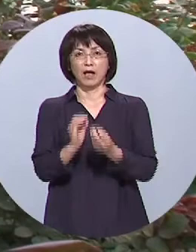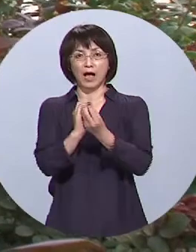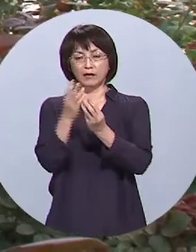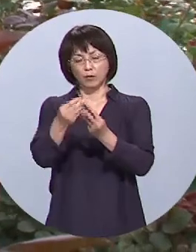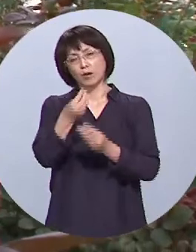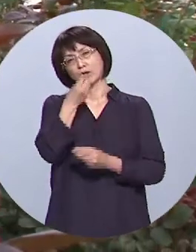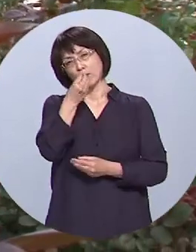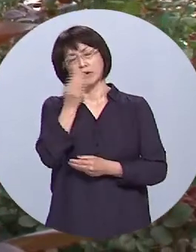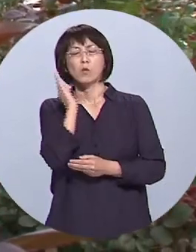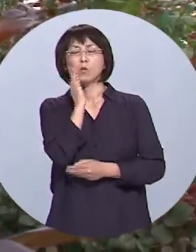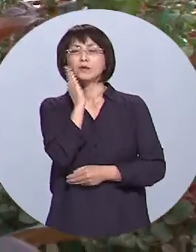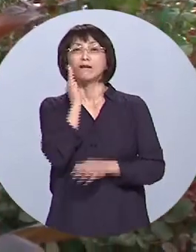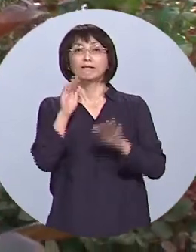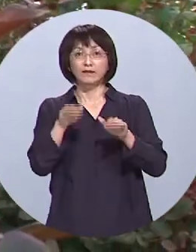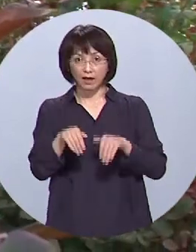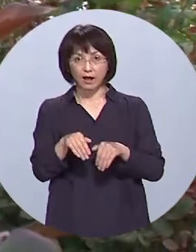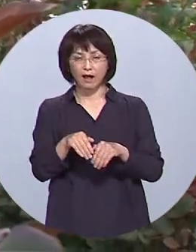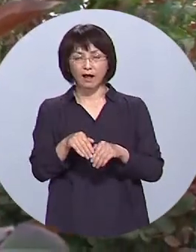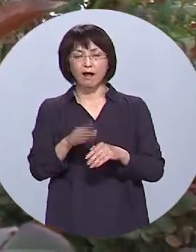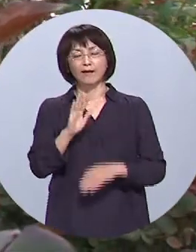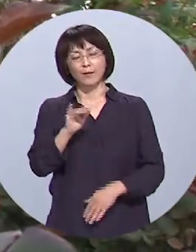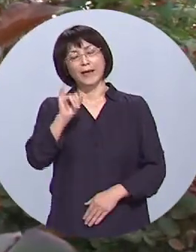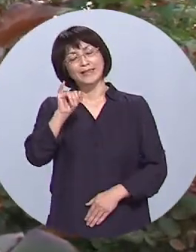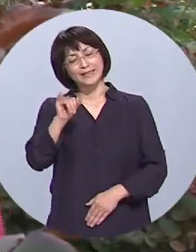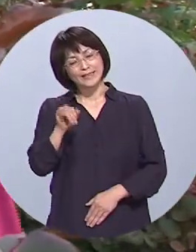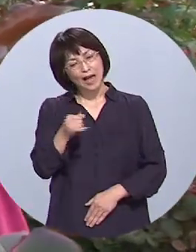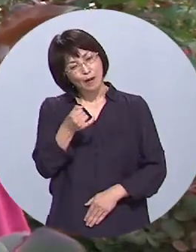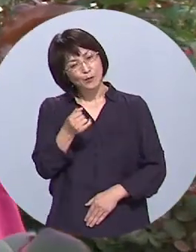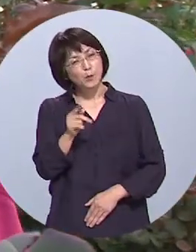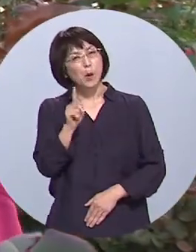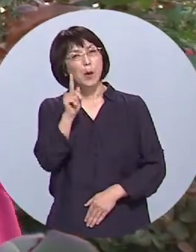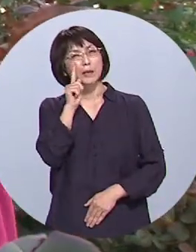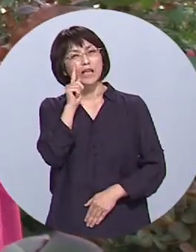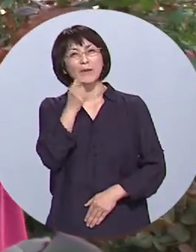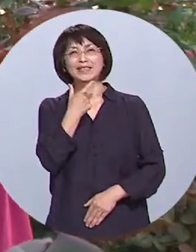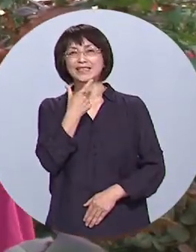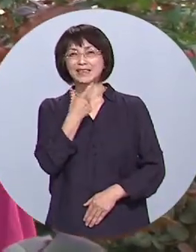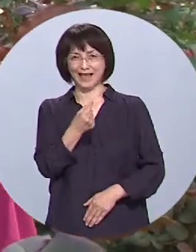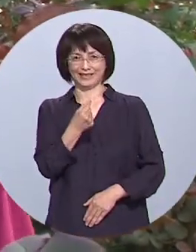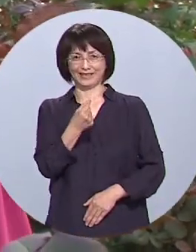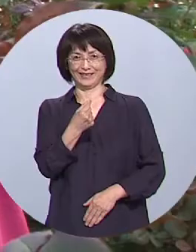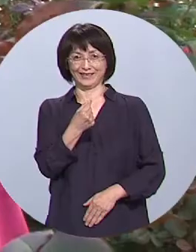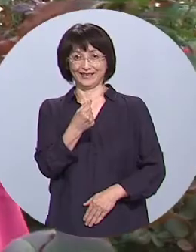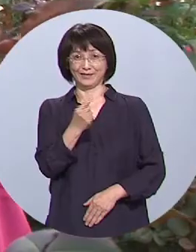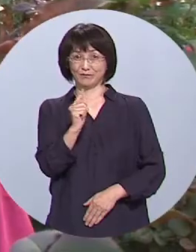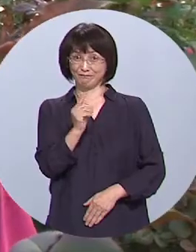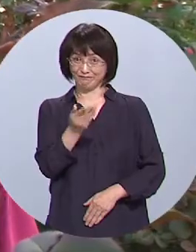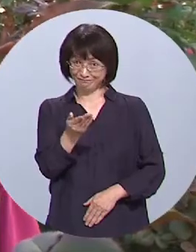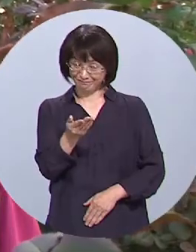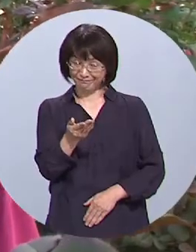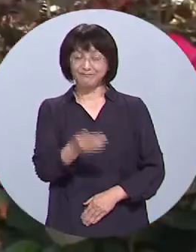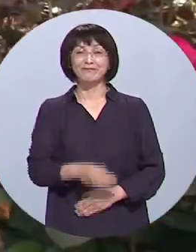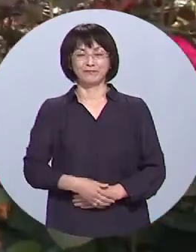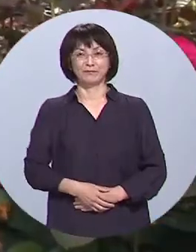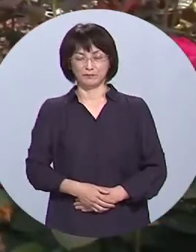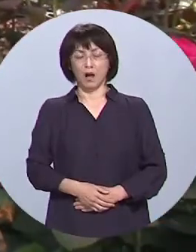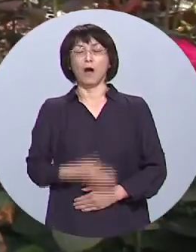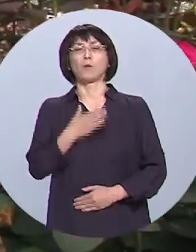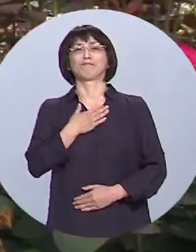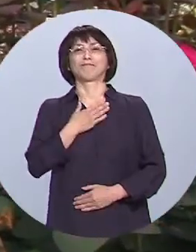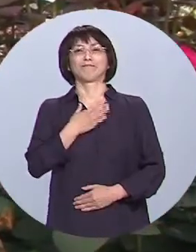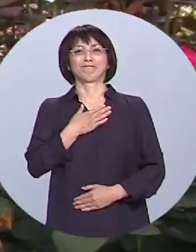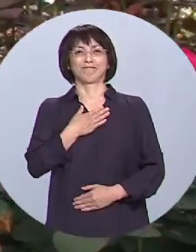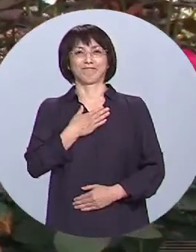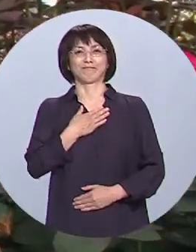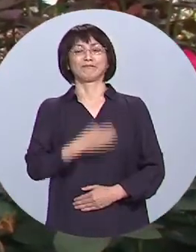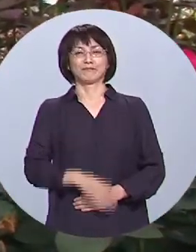美味しかったんですけど、ジャムも食べてみたいなーなんて思うんですけど。 ご用意しますので。